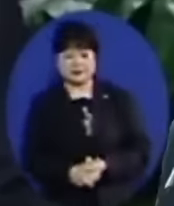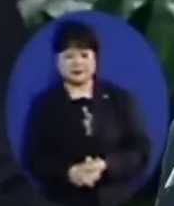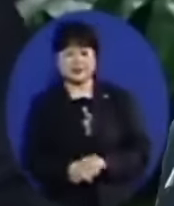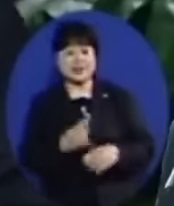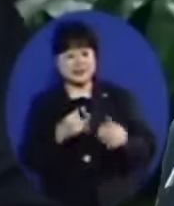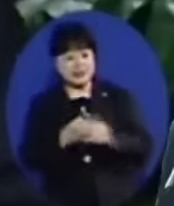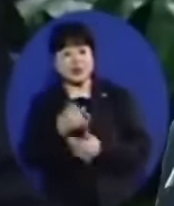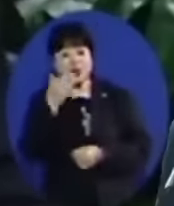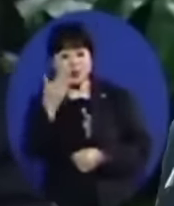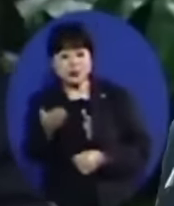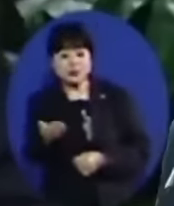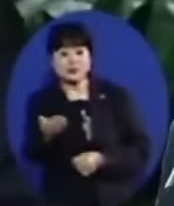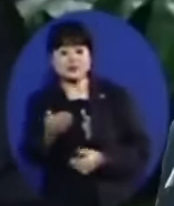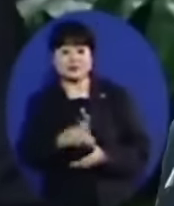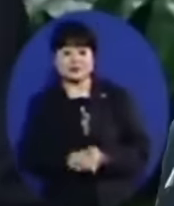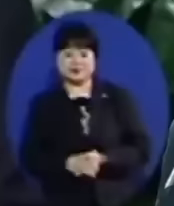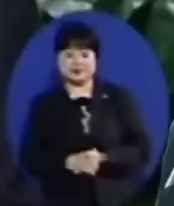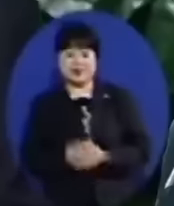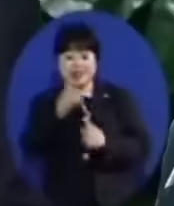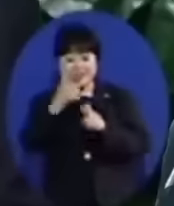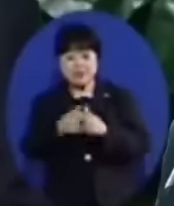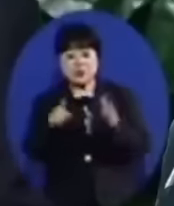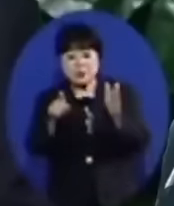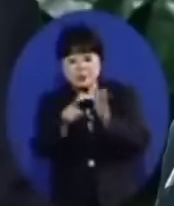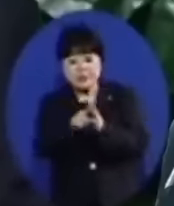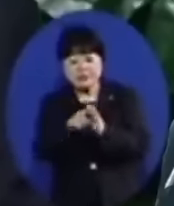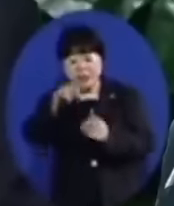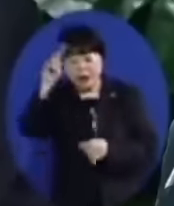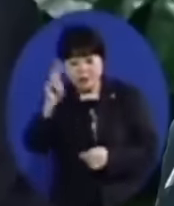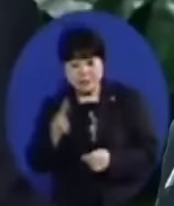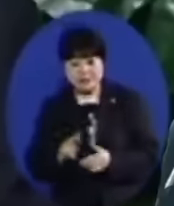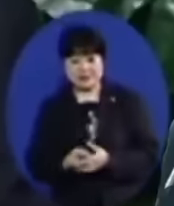그러므로 여러분은 예수를 믿자 말자